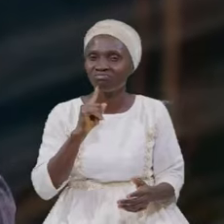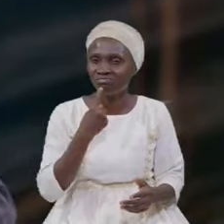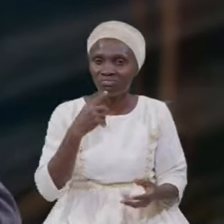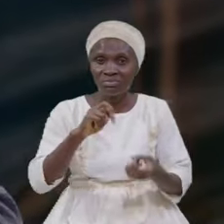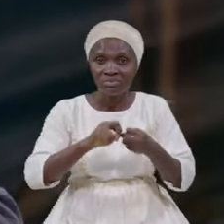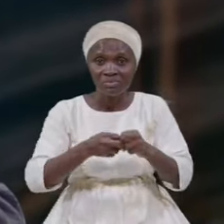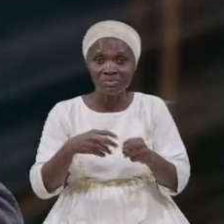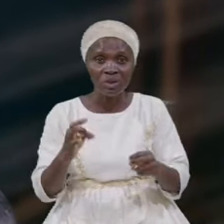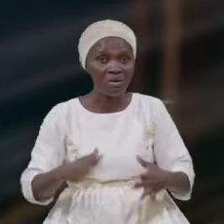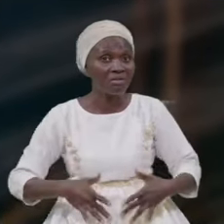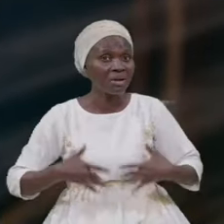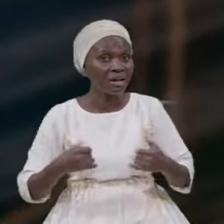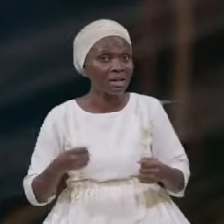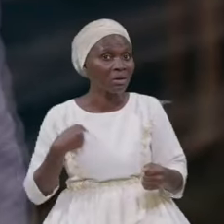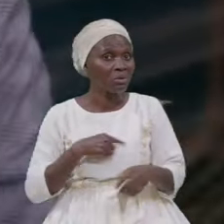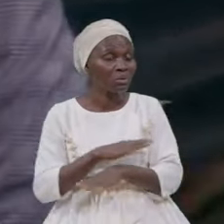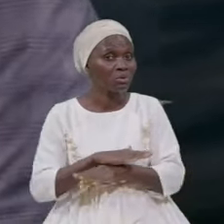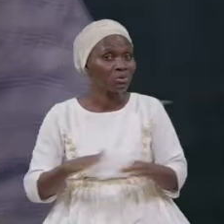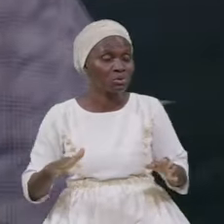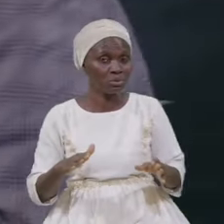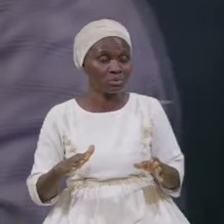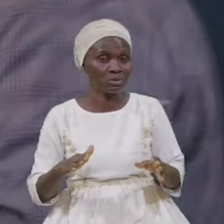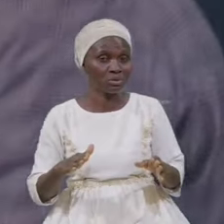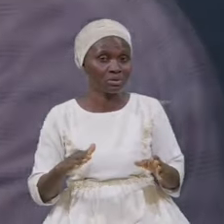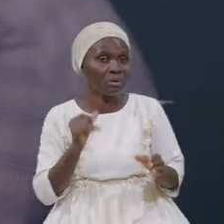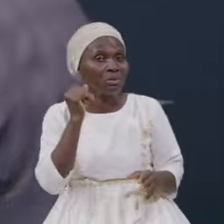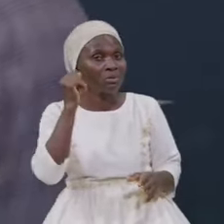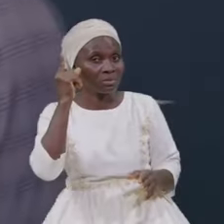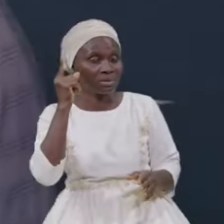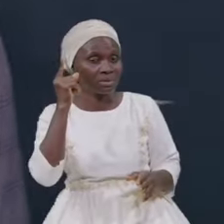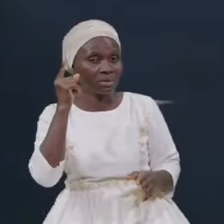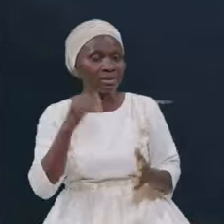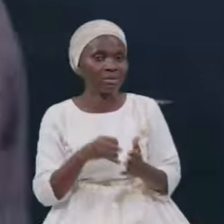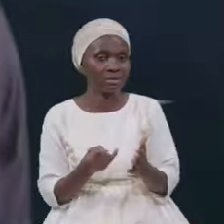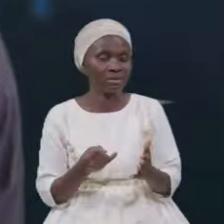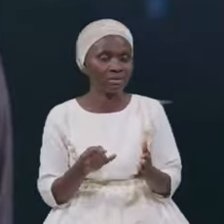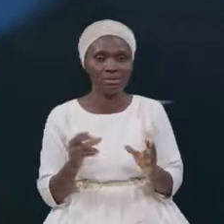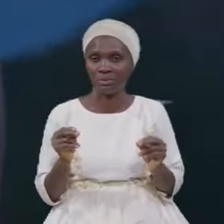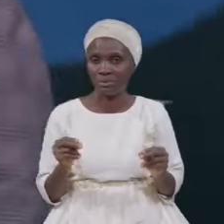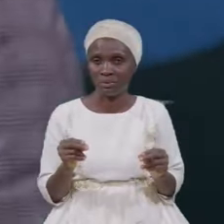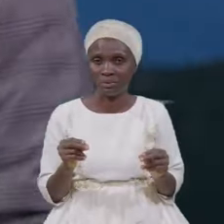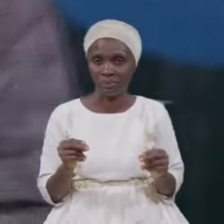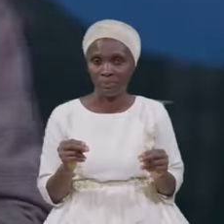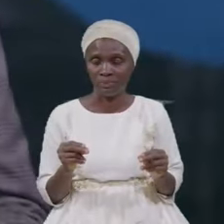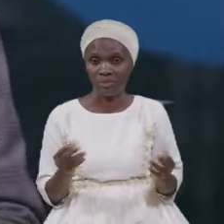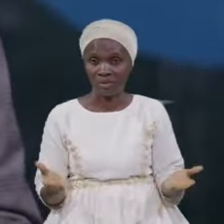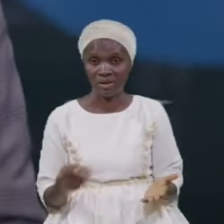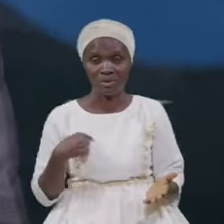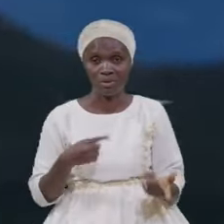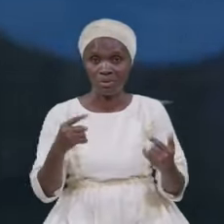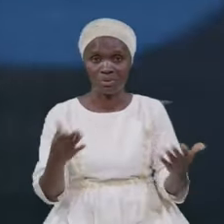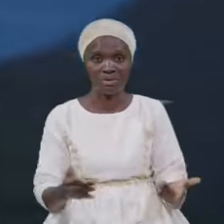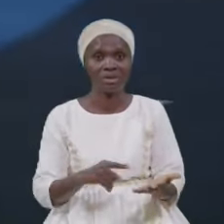Alors que les vrais problèmes de la vie sont laissés. Mais ce soir, nous venons et nous pensons et